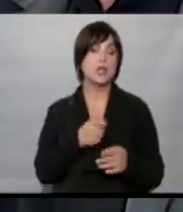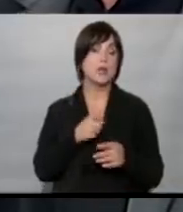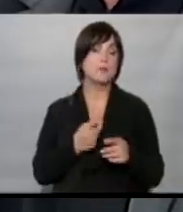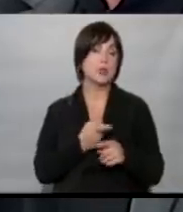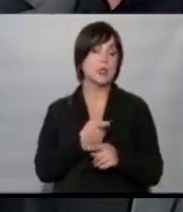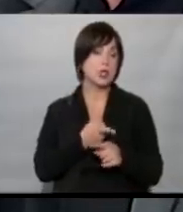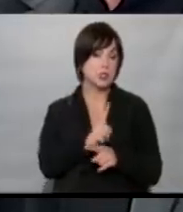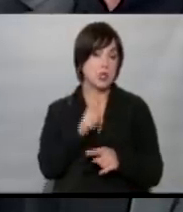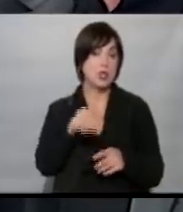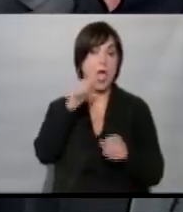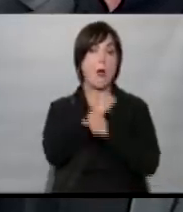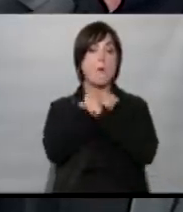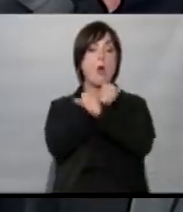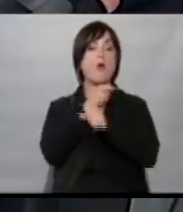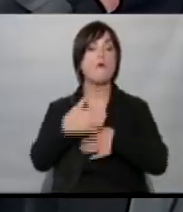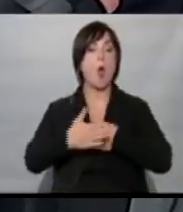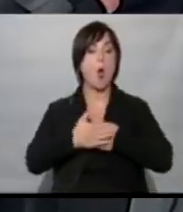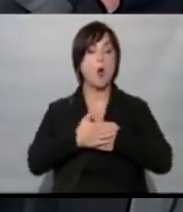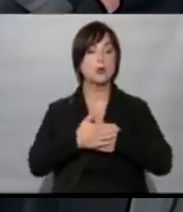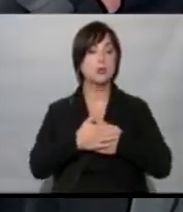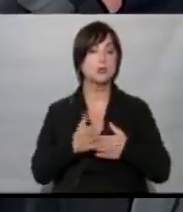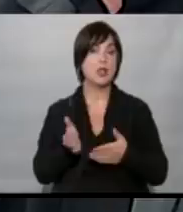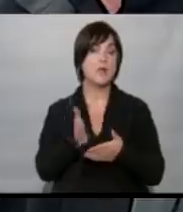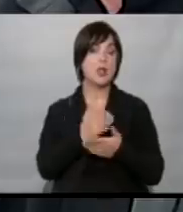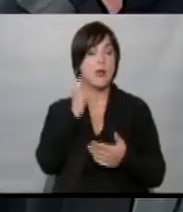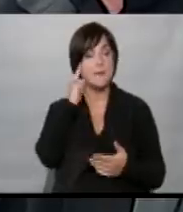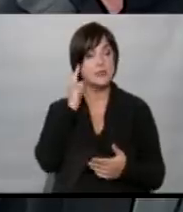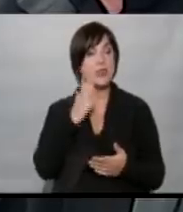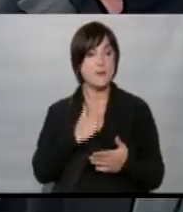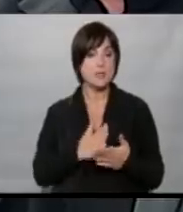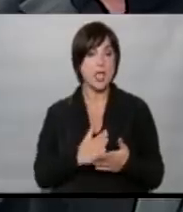на бойкот. Во однос на импликациите. Мислам дека